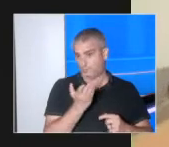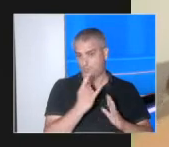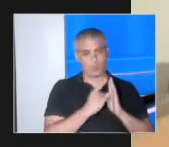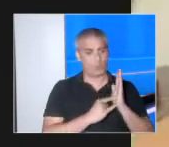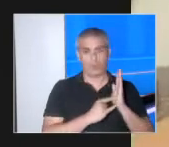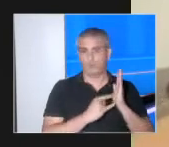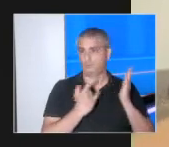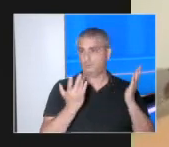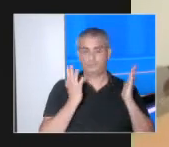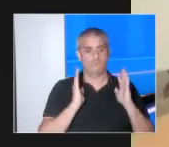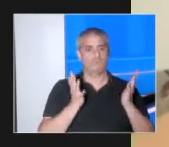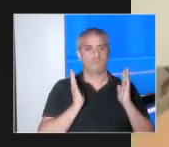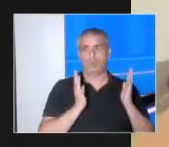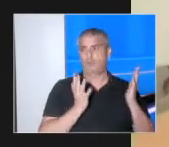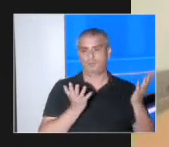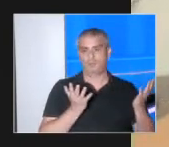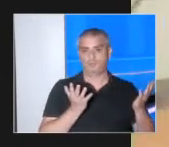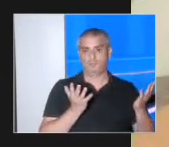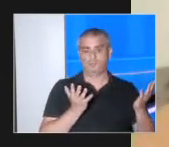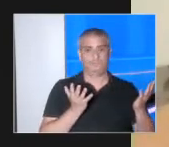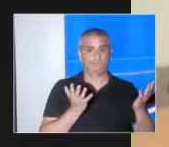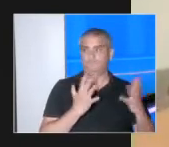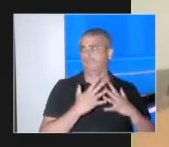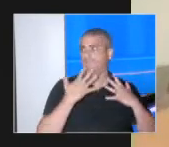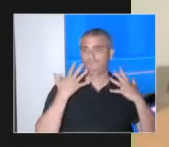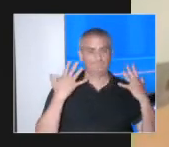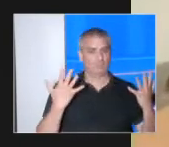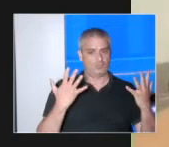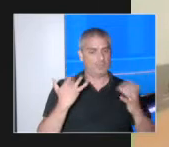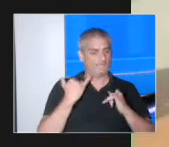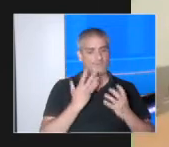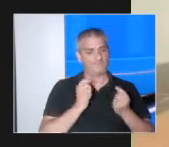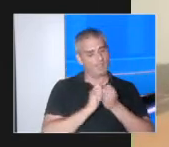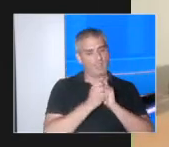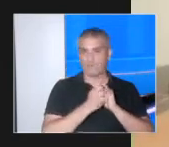חוק מאוד גדול ושמביא המון